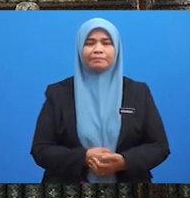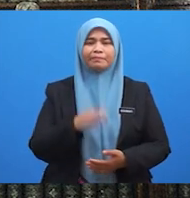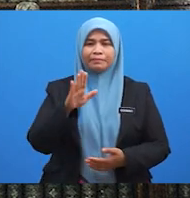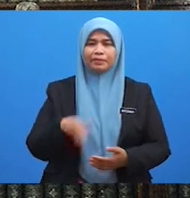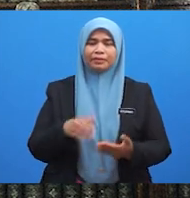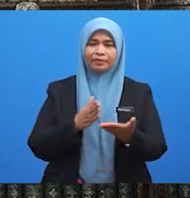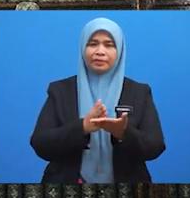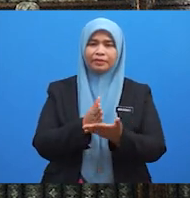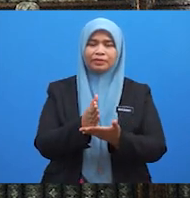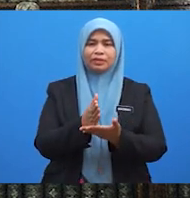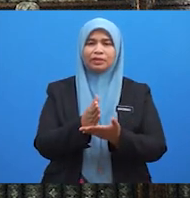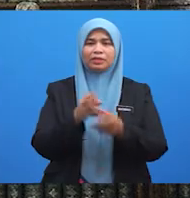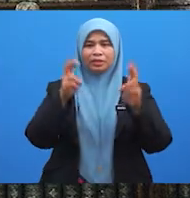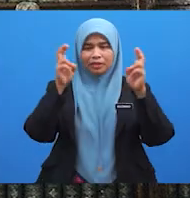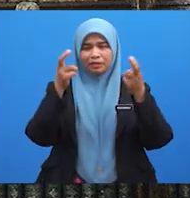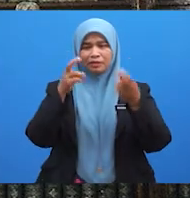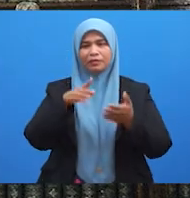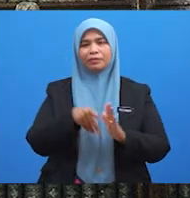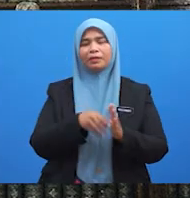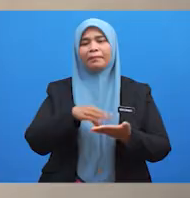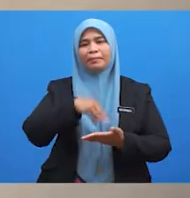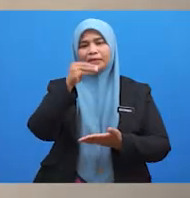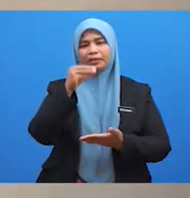Sebelum meneruskan topik pembelajaran,